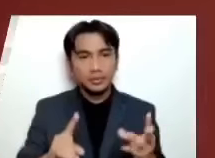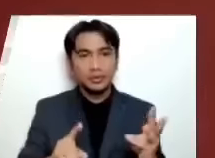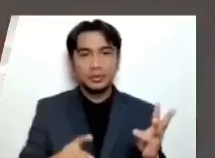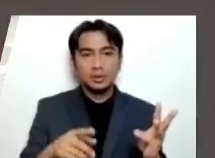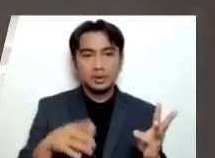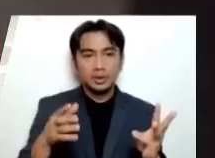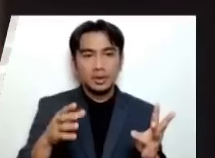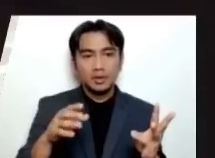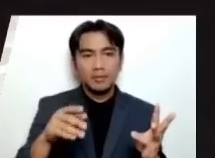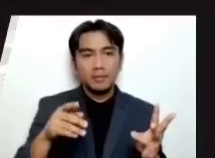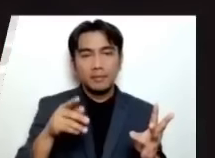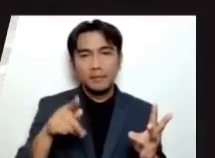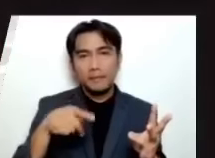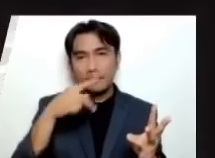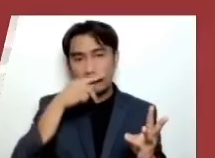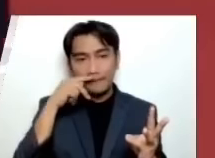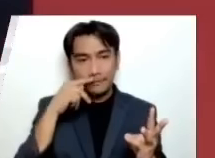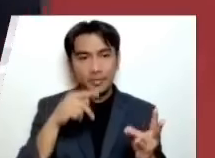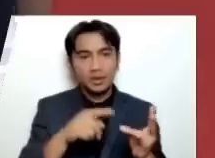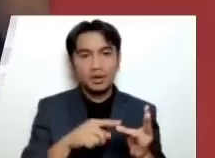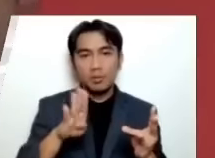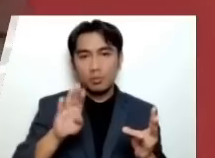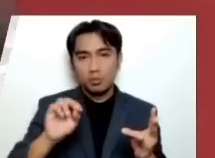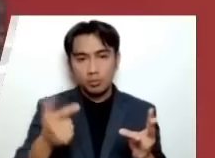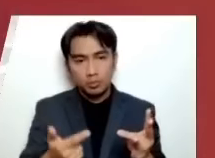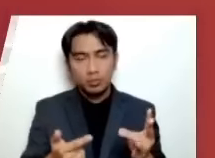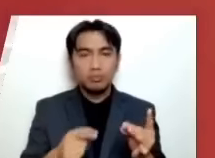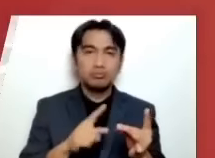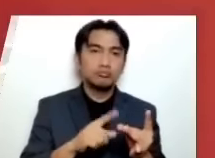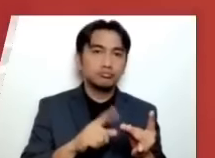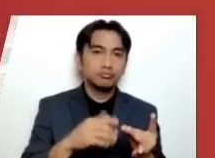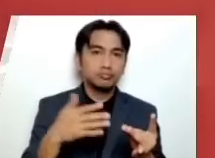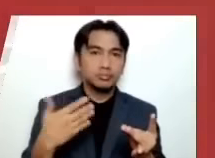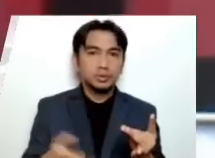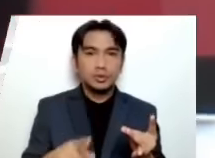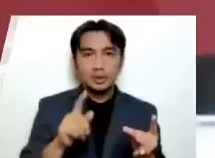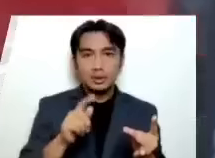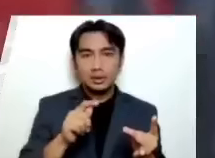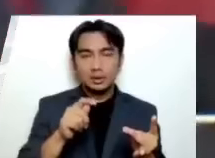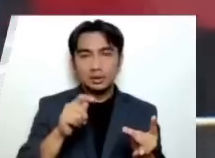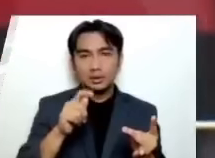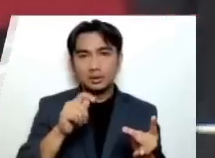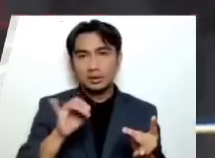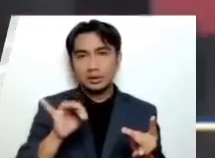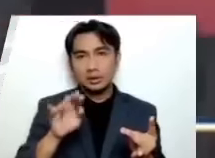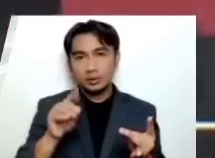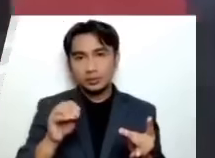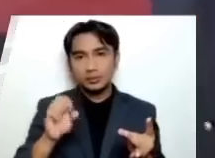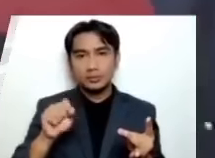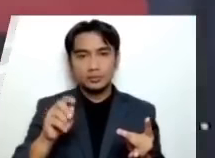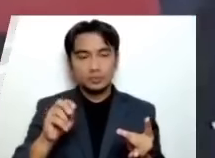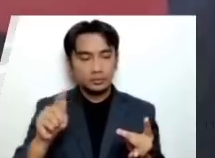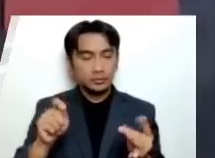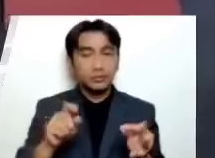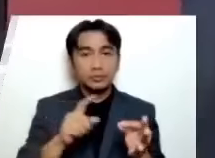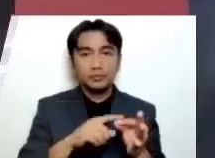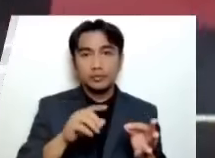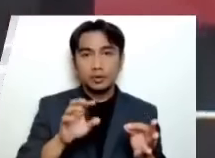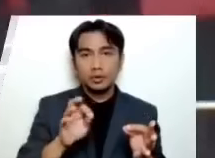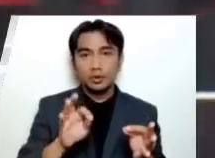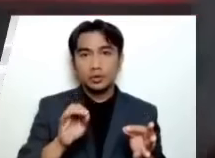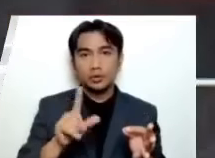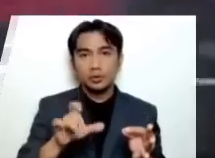Pacquiao, Senador Bong Revilla, dating Senate President Tito Soto, Senate Majority Leader Francis Tolentino, dating